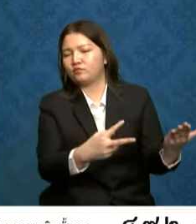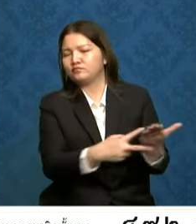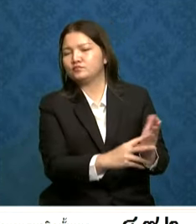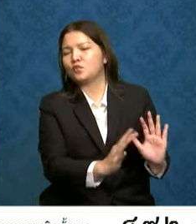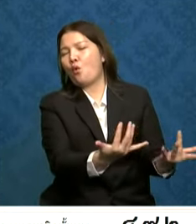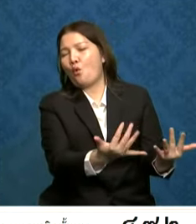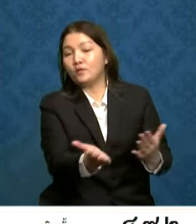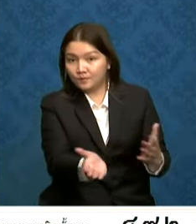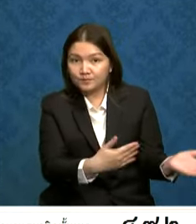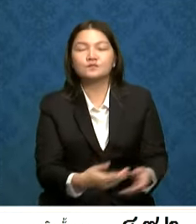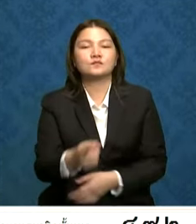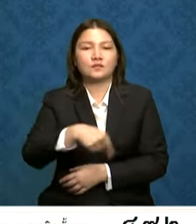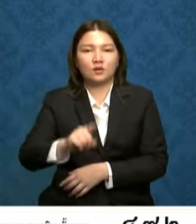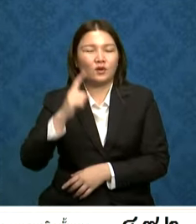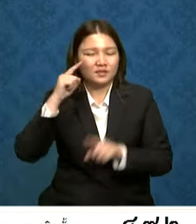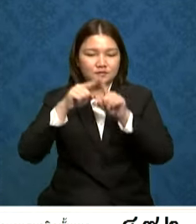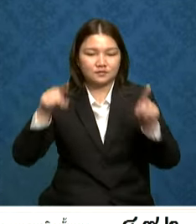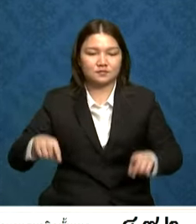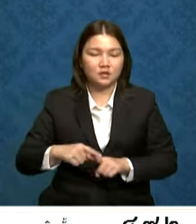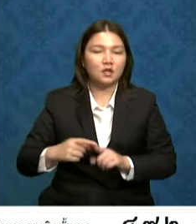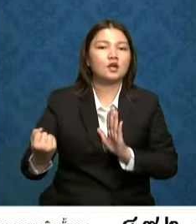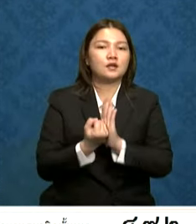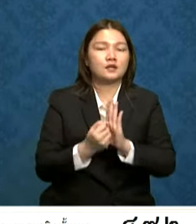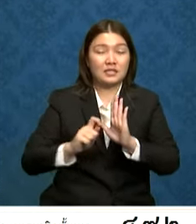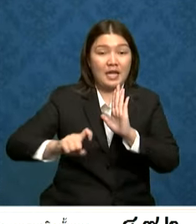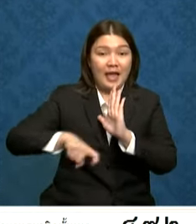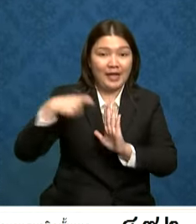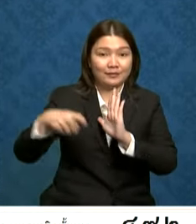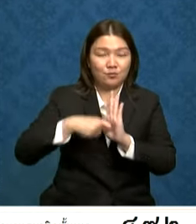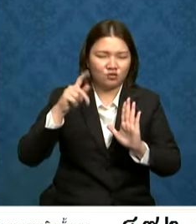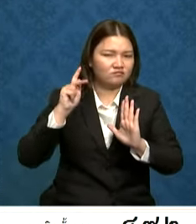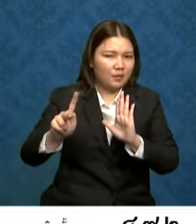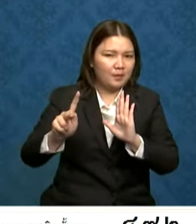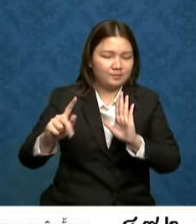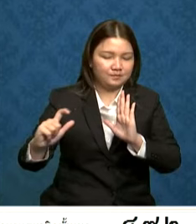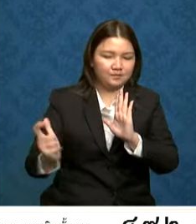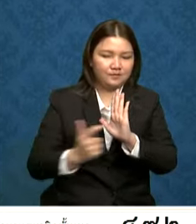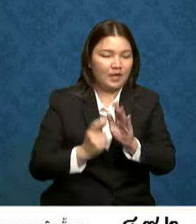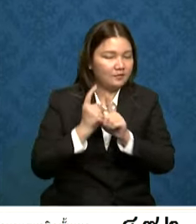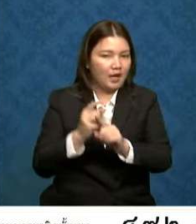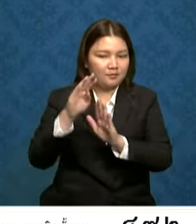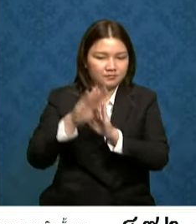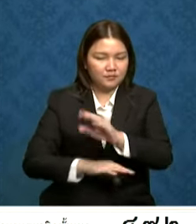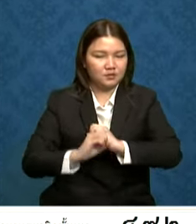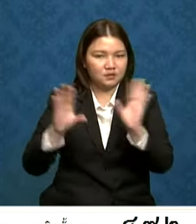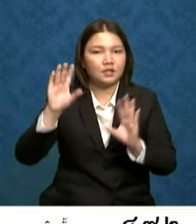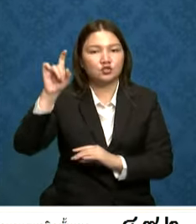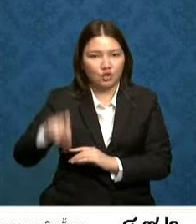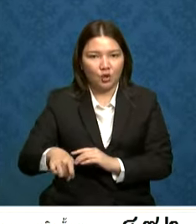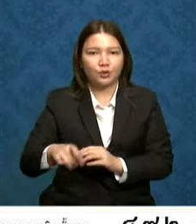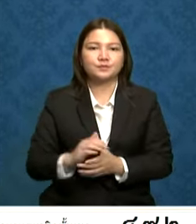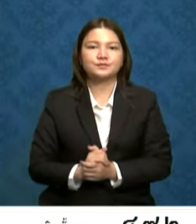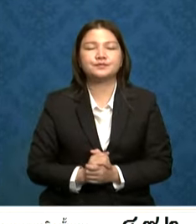แนวทางการตราพระบัญญัติที่มีเงื่อนไขต้องดำเนินการตามกระบวนการที่เกิดขึ้น